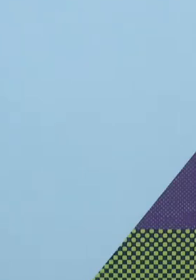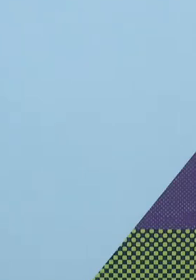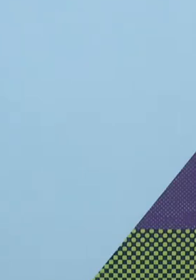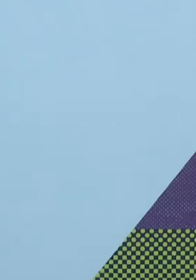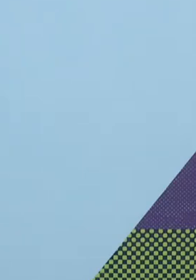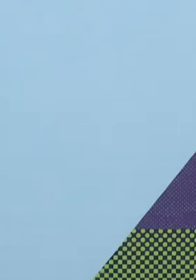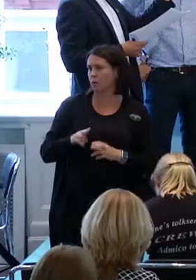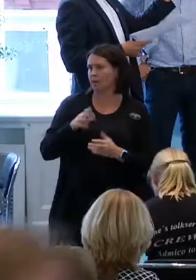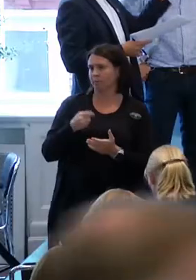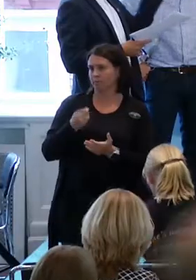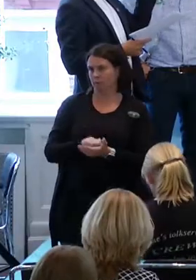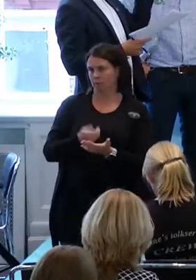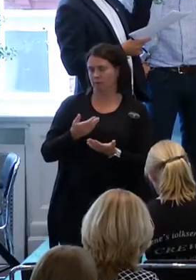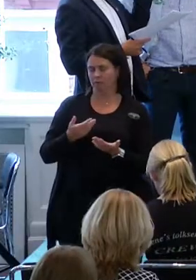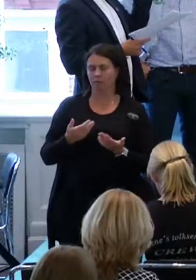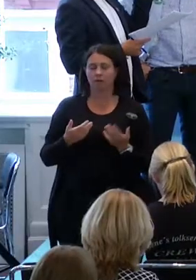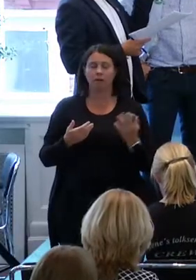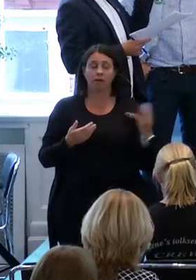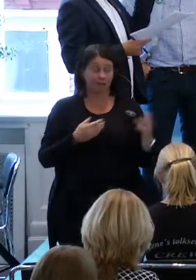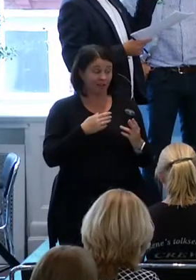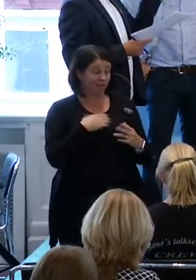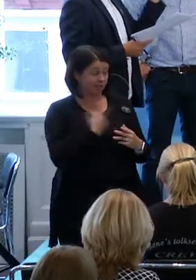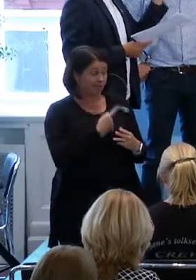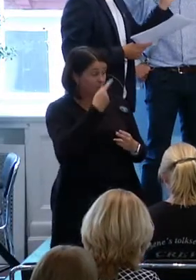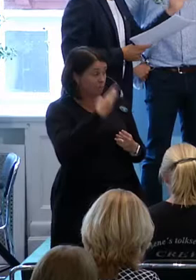men är det, beslut. Är det det som är prioriteringen